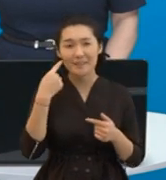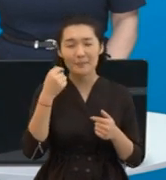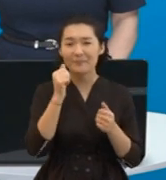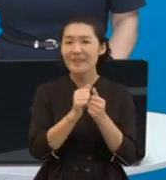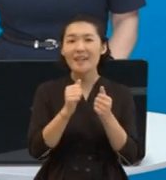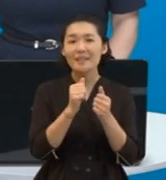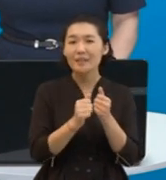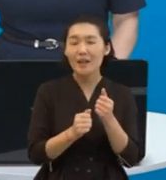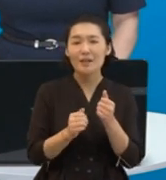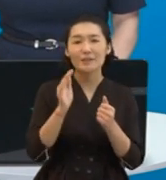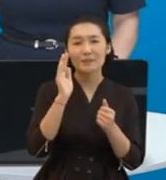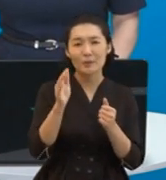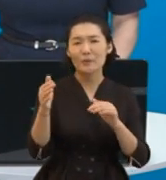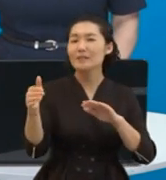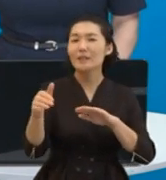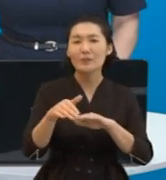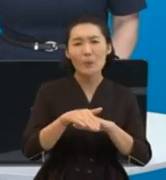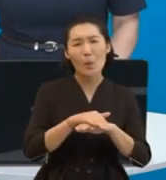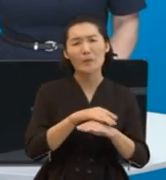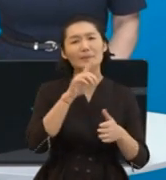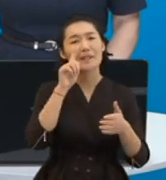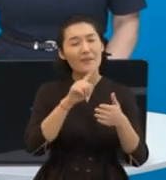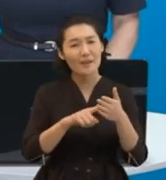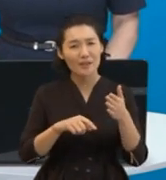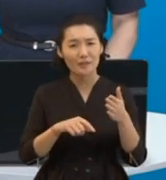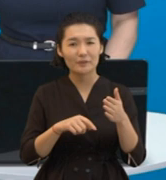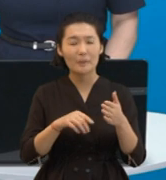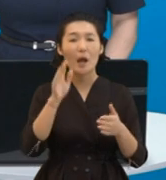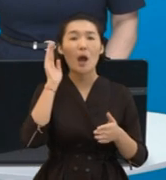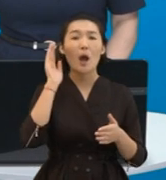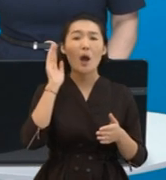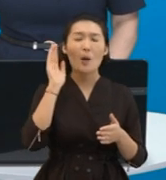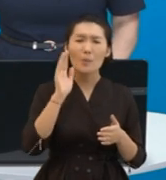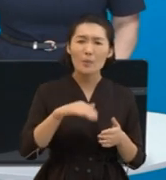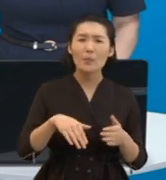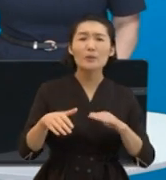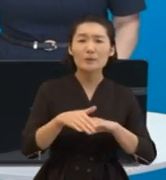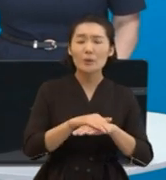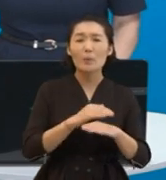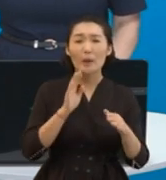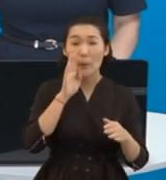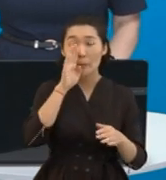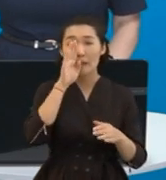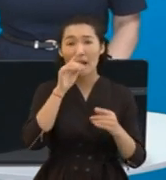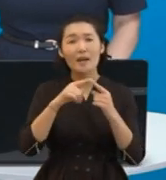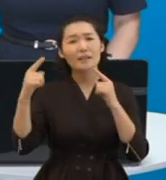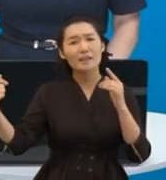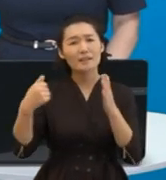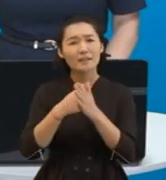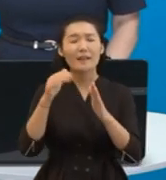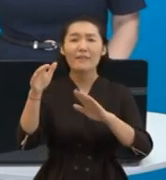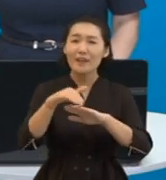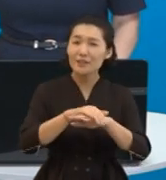становится добрым доверчивым пусть доброе утро длится до вечера ребята я вам желаю